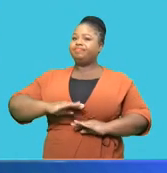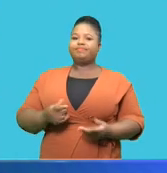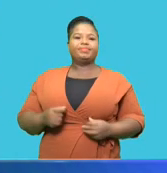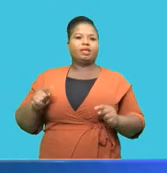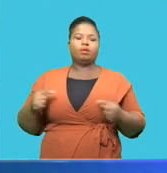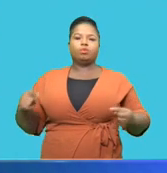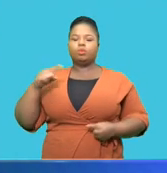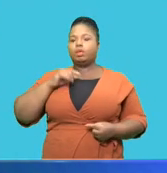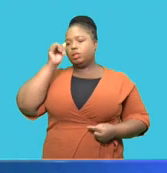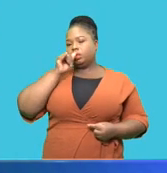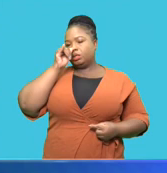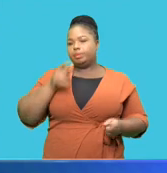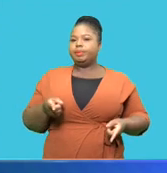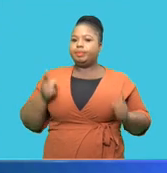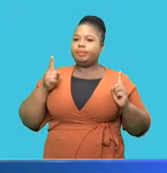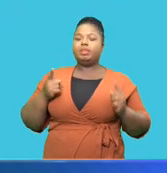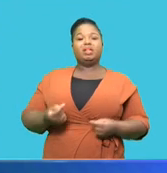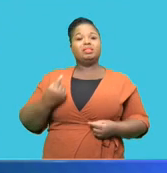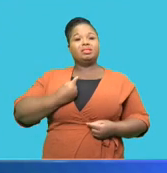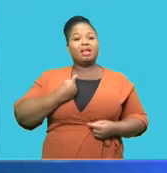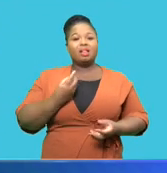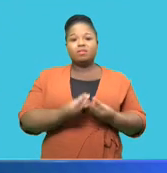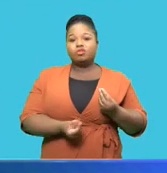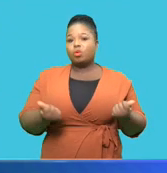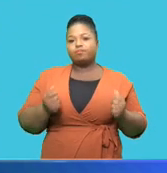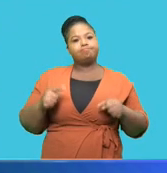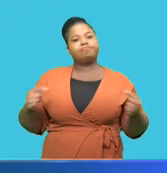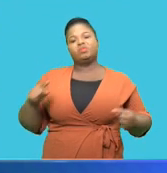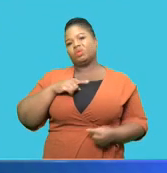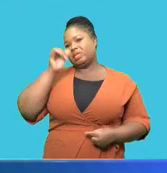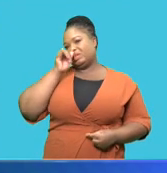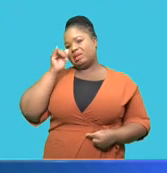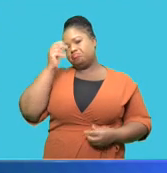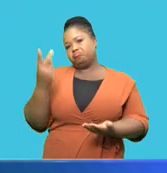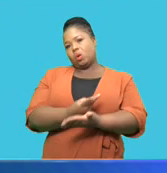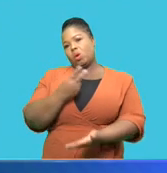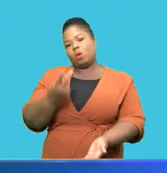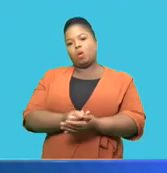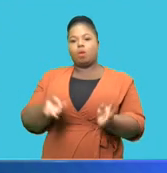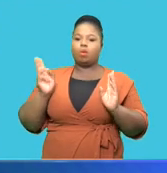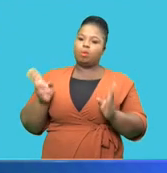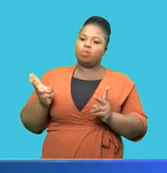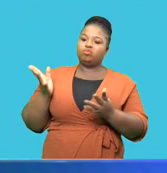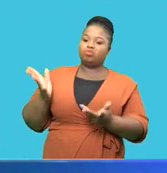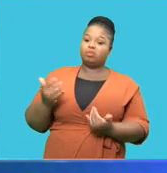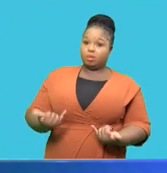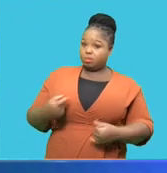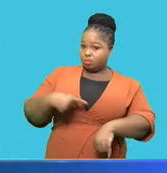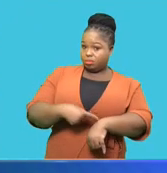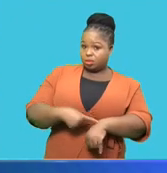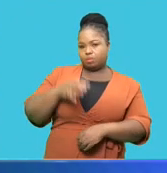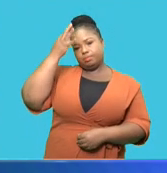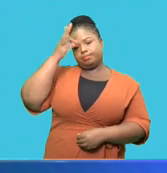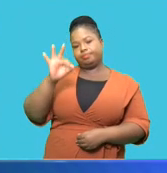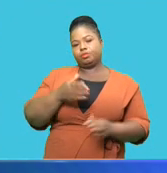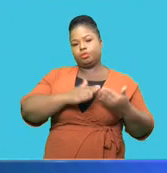kweziganeko zolwaphulo-mthetho zizodwa. Utyani uthi ubugebenga sele buyinto eqhelekile eluntwini, ngoko ke lifikile ixesha lokuba